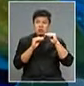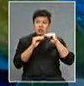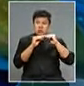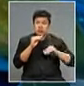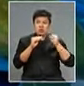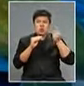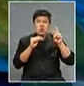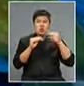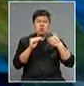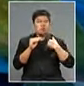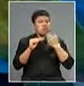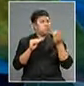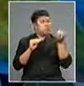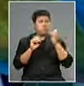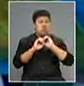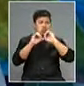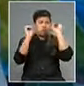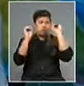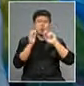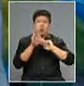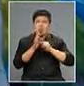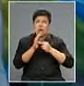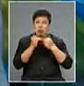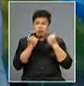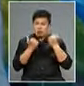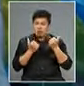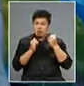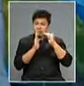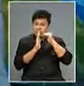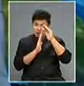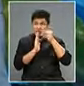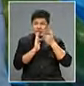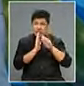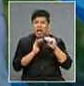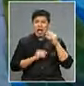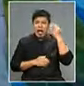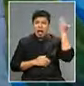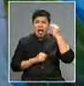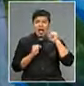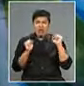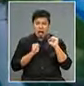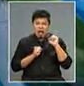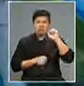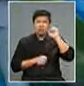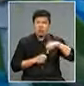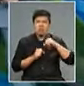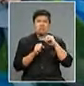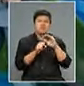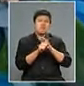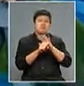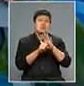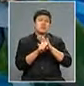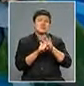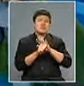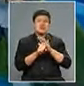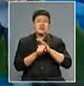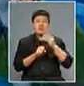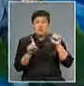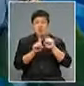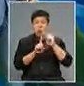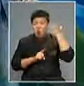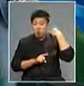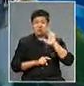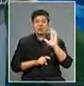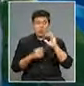องศานั้นไม่มีแล้วนะครับจึงแสดงว่าแม้ตอนนี้เหนืออีสานจะยังมีอากาศหนาวแต่ก็เป็นอากาศหนาวที่ไม่มากเหมือนช่วงก่อนหน้านี้นะครับ